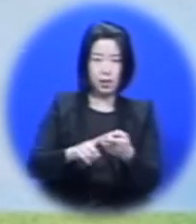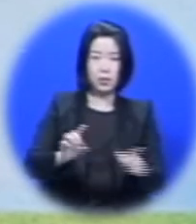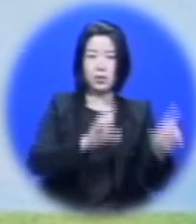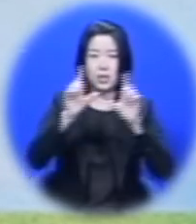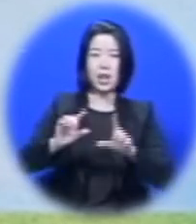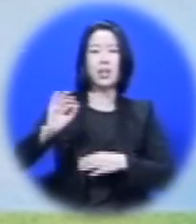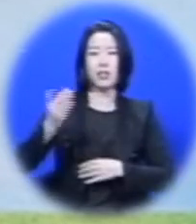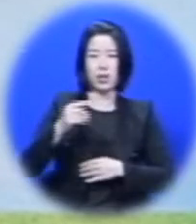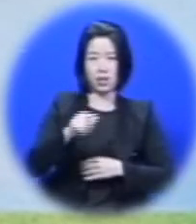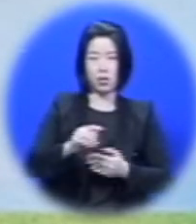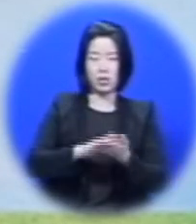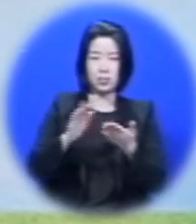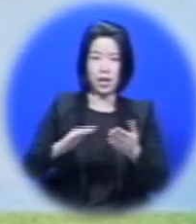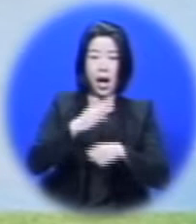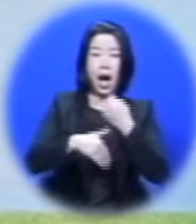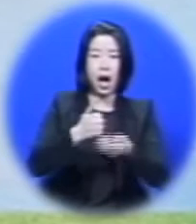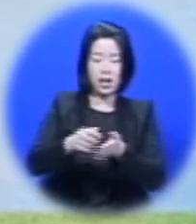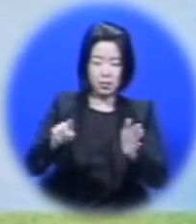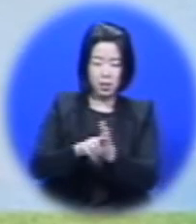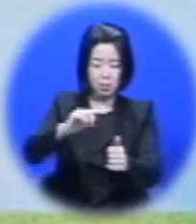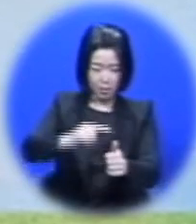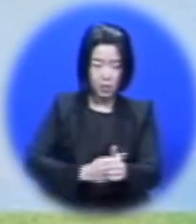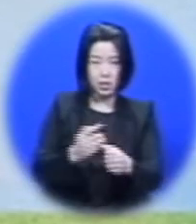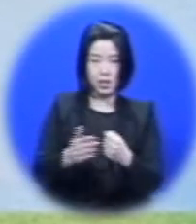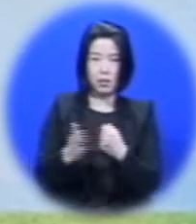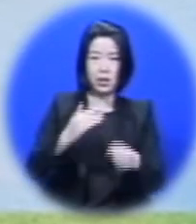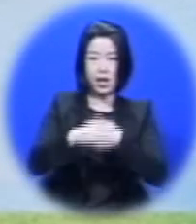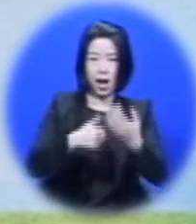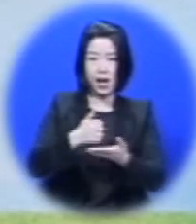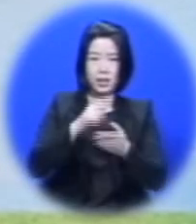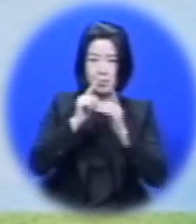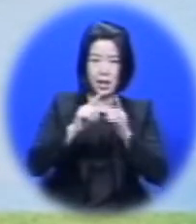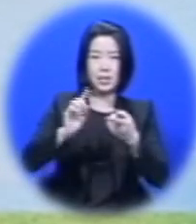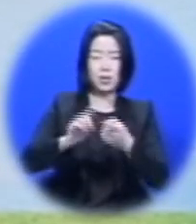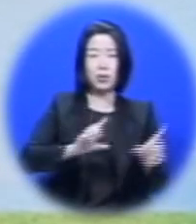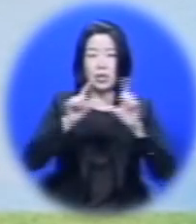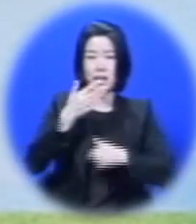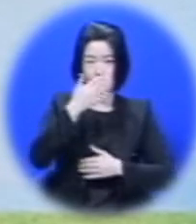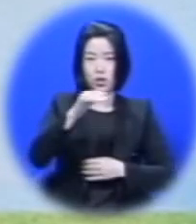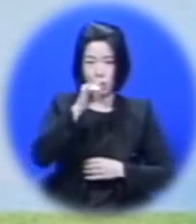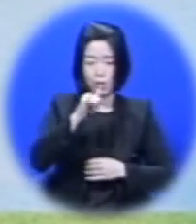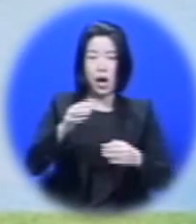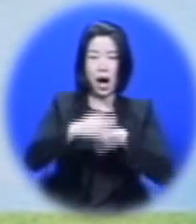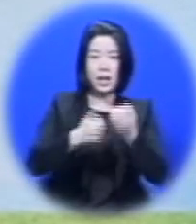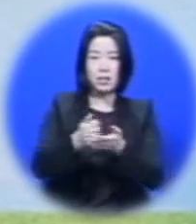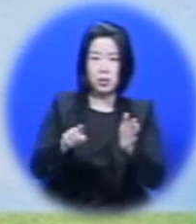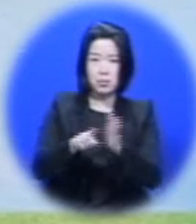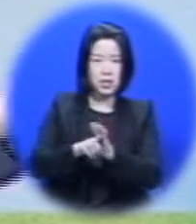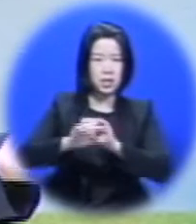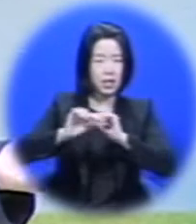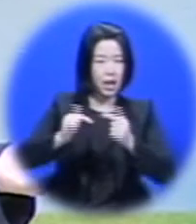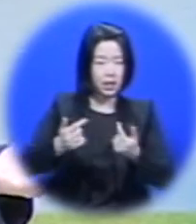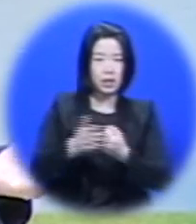거예요. 하나님이 믿어지니까 하나님의 말씀대로 사는 것이고 하나님이 안 믿어지니까